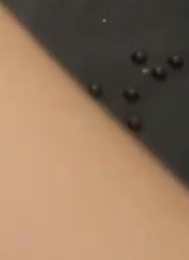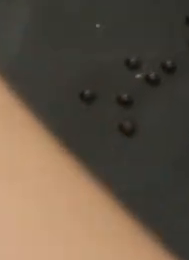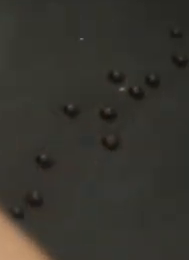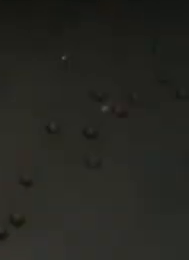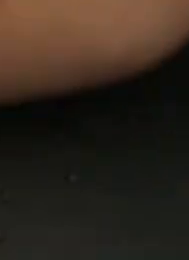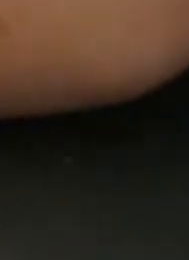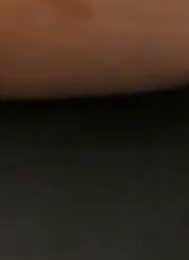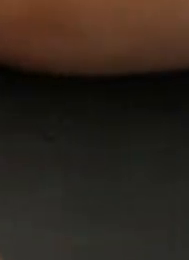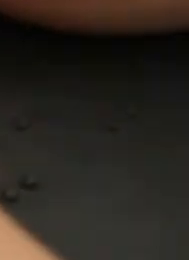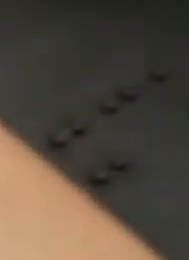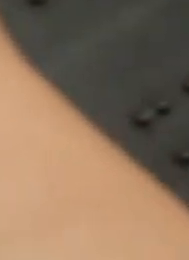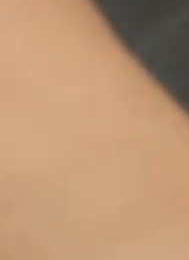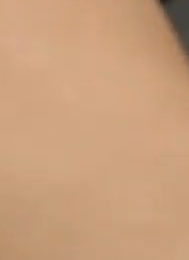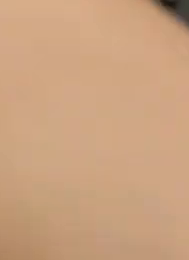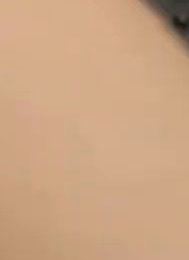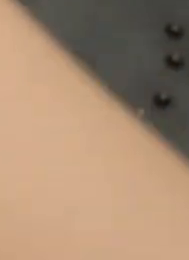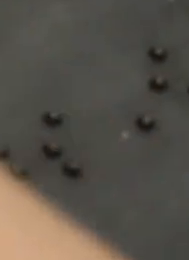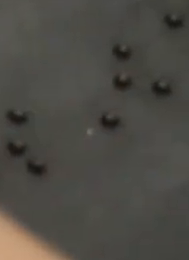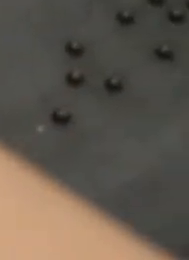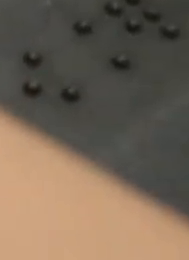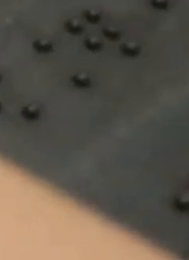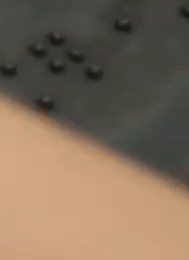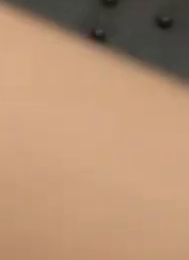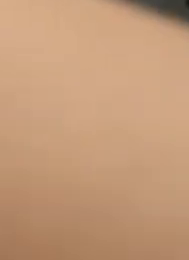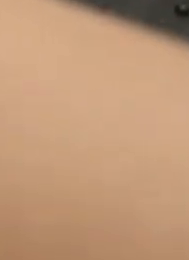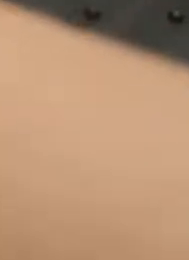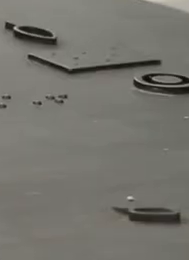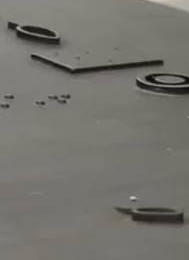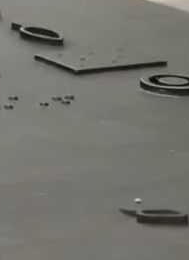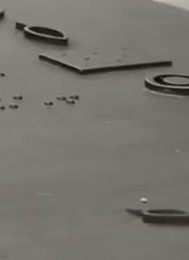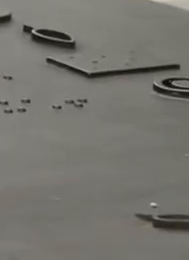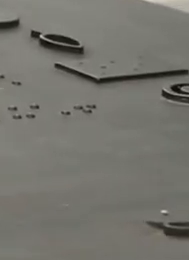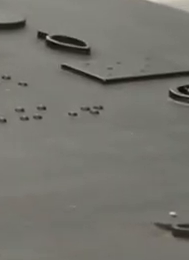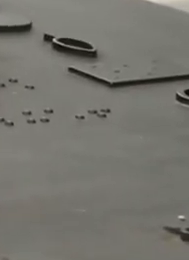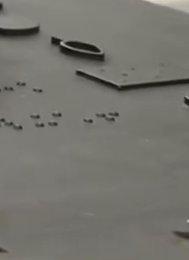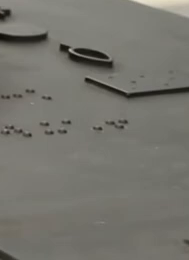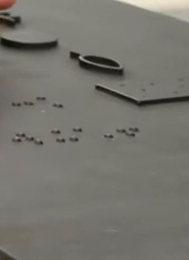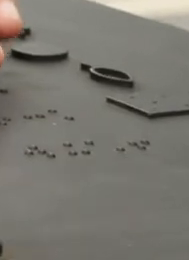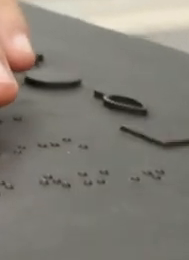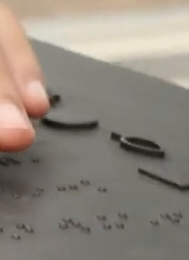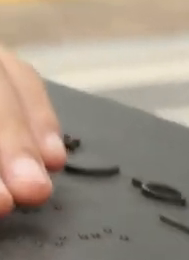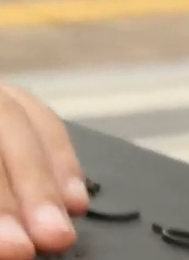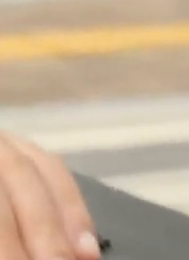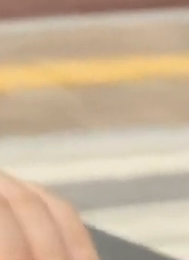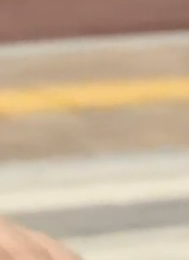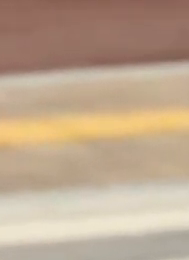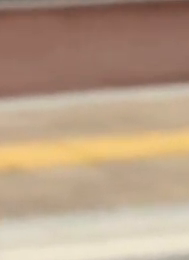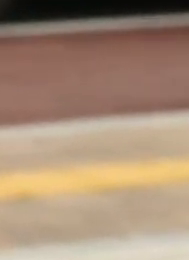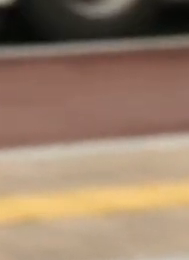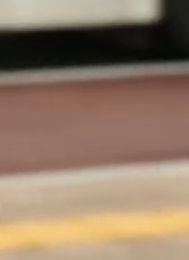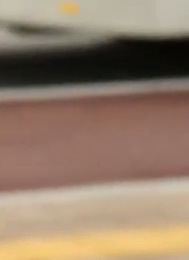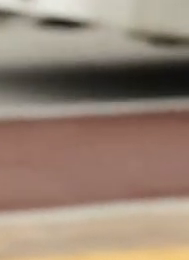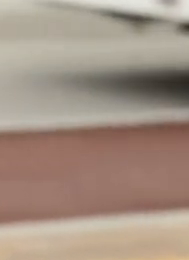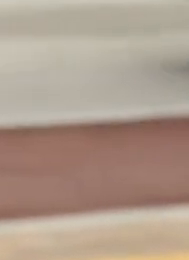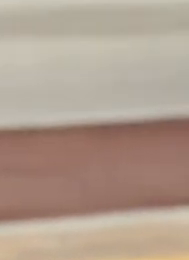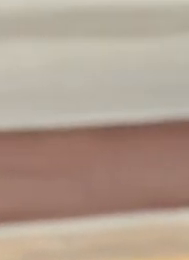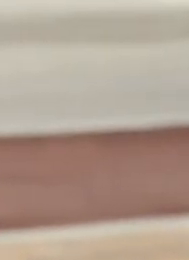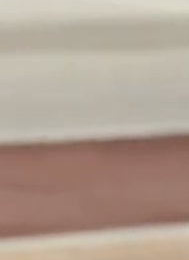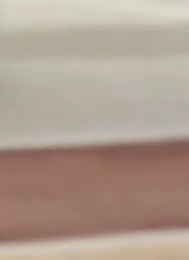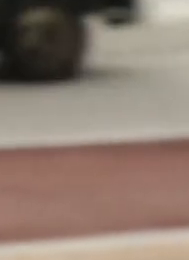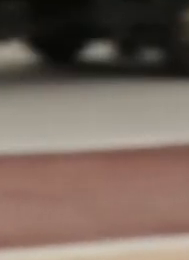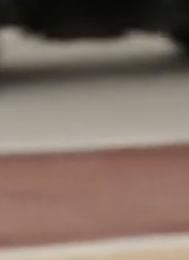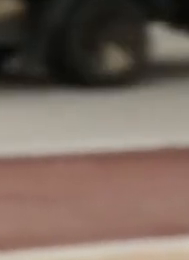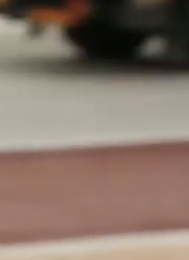찾아봐서 알려줘, 알았지? 여기 한번 다 만져보고. 여기 왜 숨어 있어요? 맞아요. 자기가 소리하는 바로 딱 생각이 나는데 생각나지